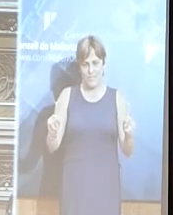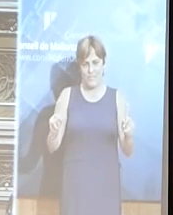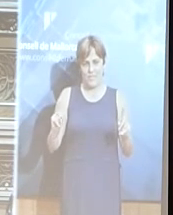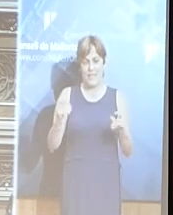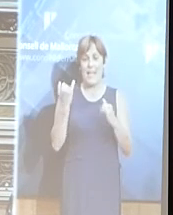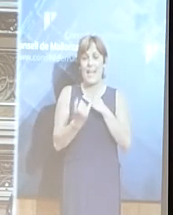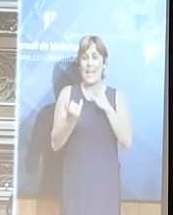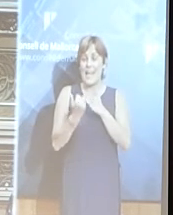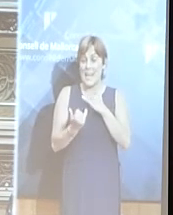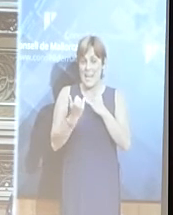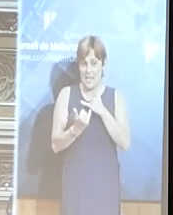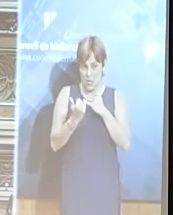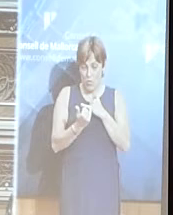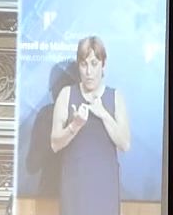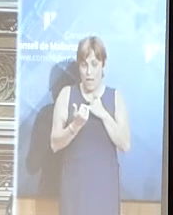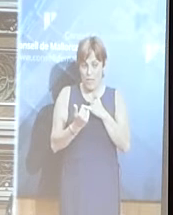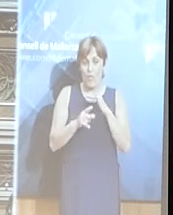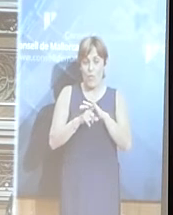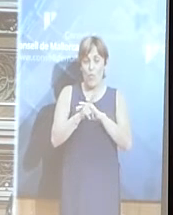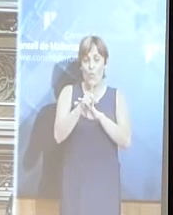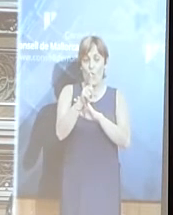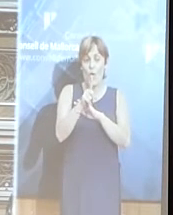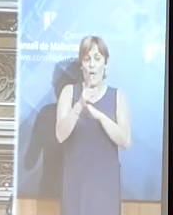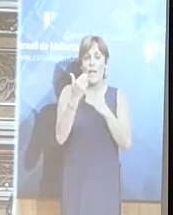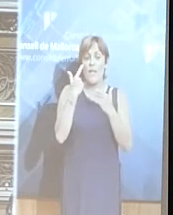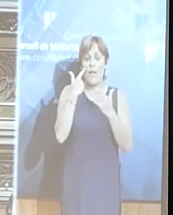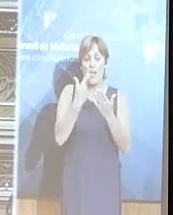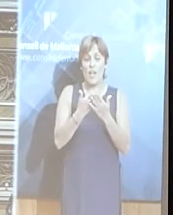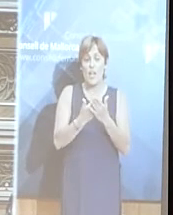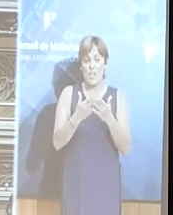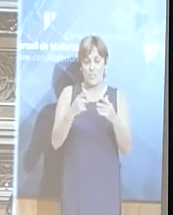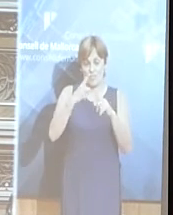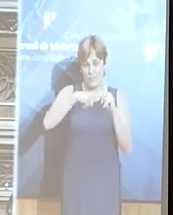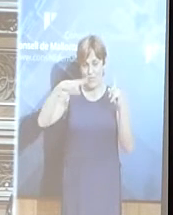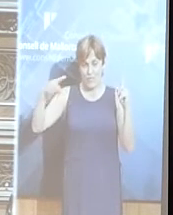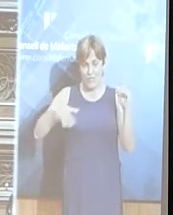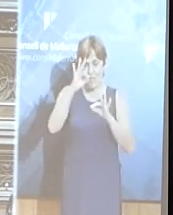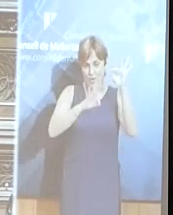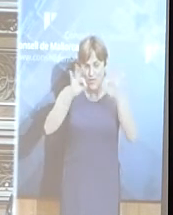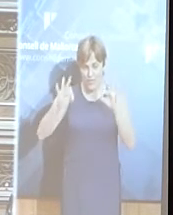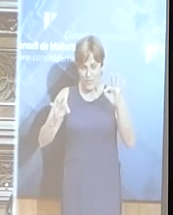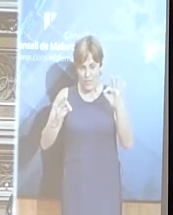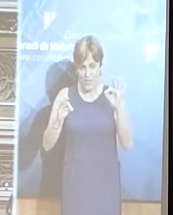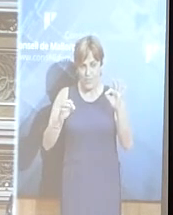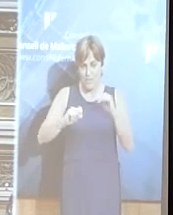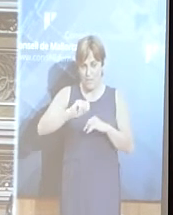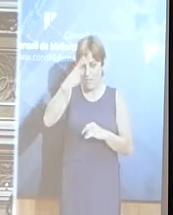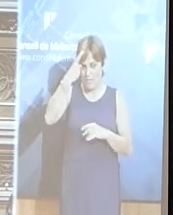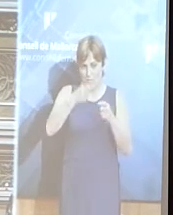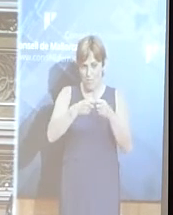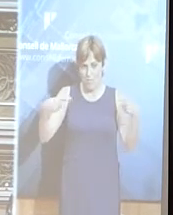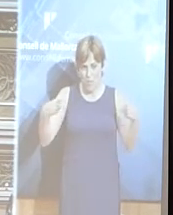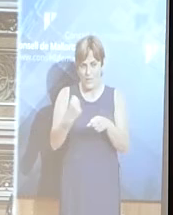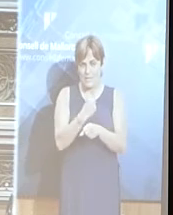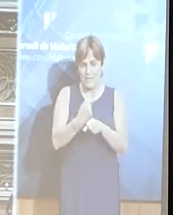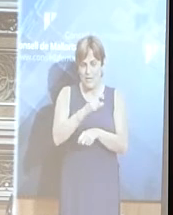recuperació s'ha de mesurar amb els indicadors socials. I quan es diu, oh, mira, ja estem creant ocupació, en primer lloc, no hem arribat encara